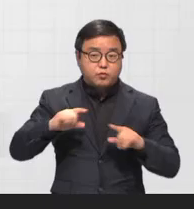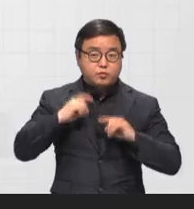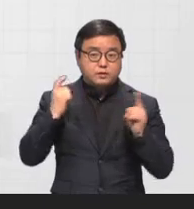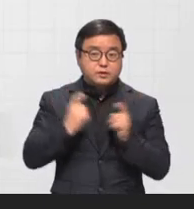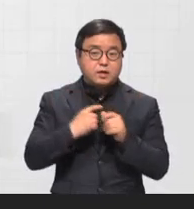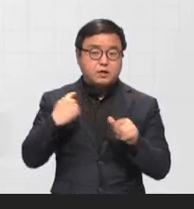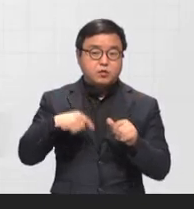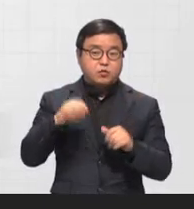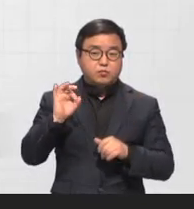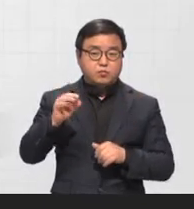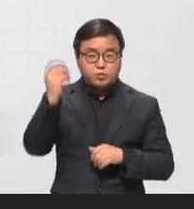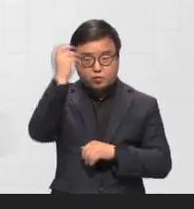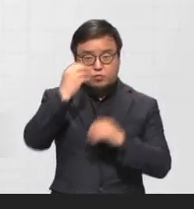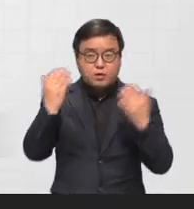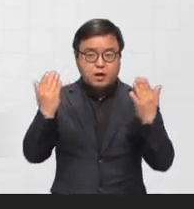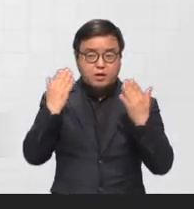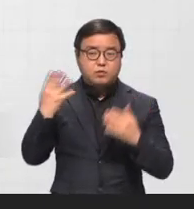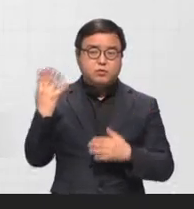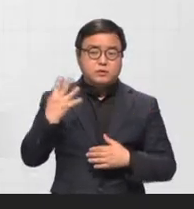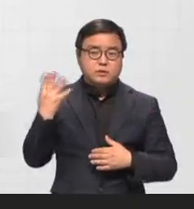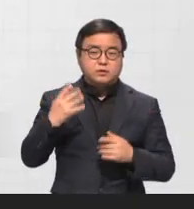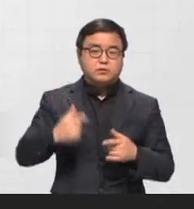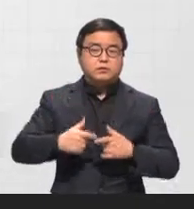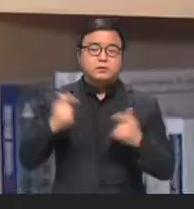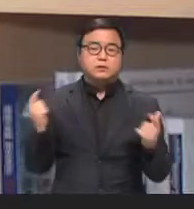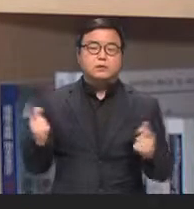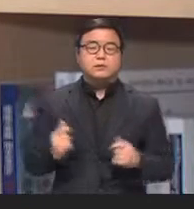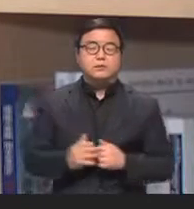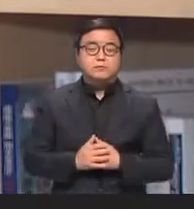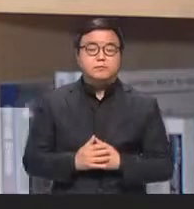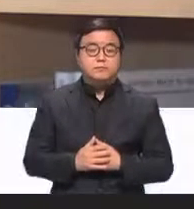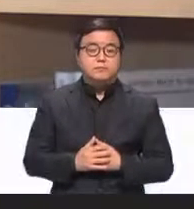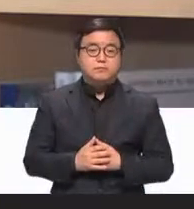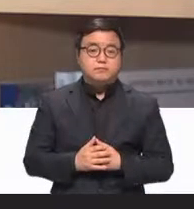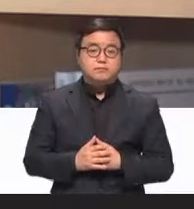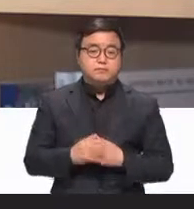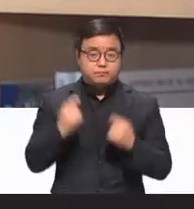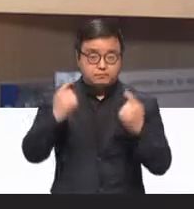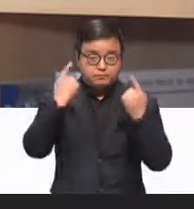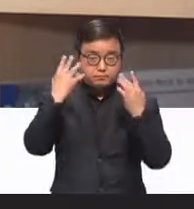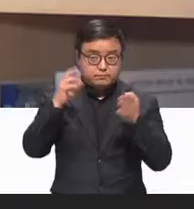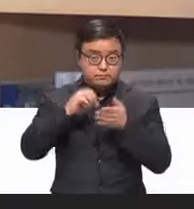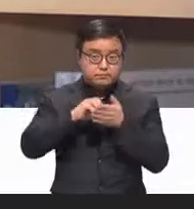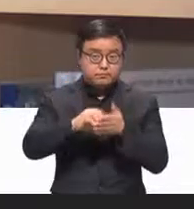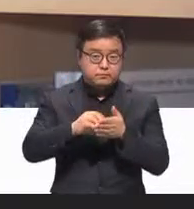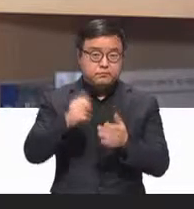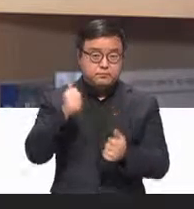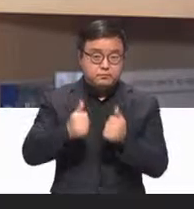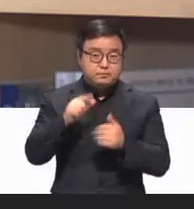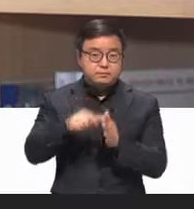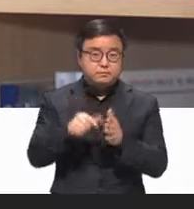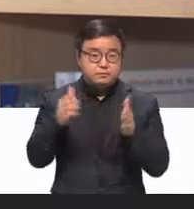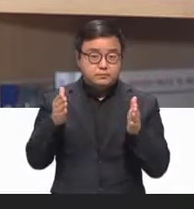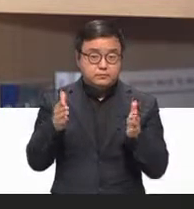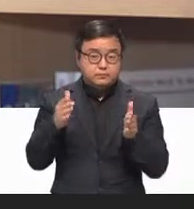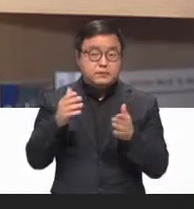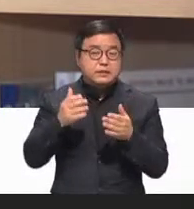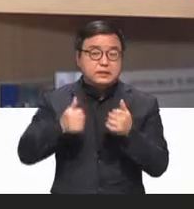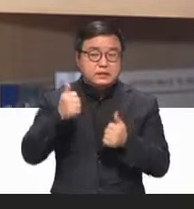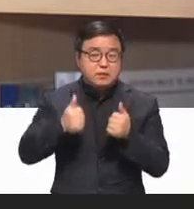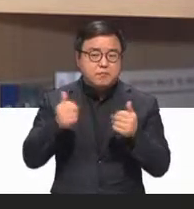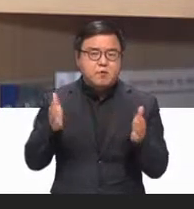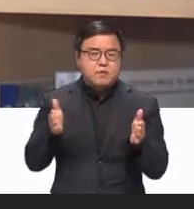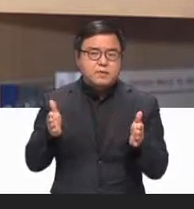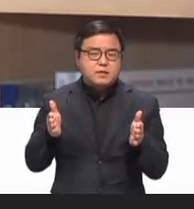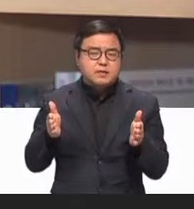의 경우 4000원이 나 증가한 것으로 분석됐습니다 게 수능 수학 시험 범위가 과도하게 많고 그리고 정상적으로 잎과 같은